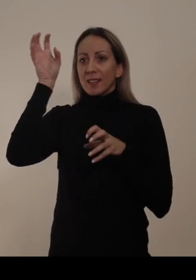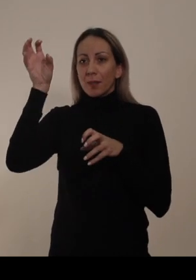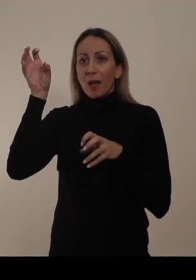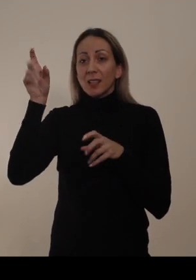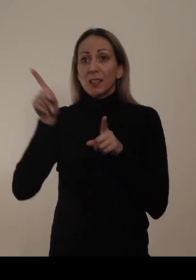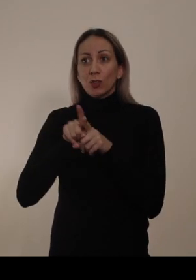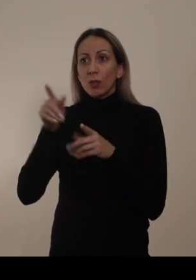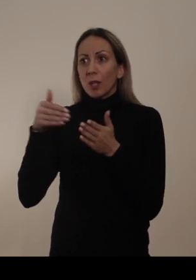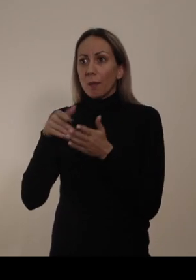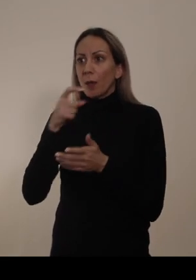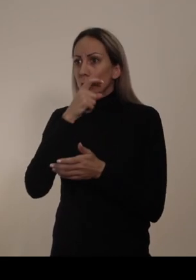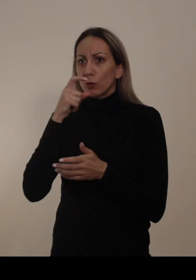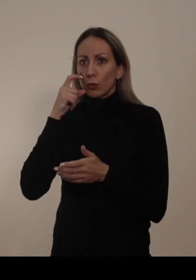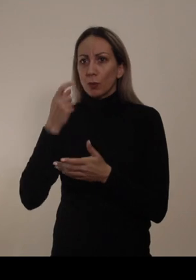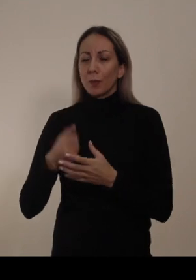da više ne trube.